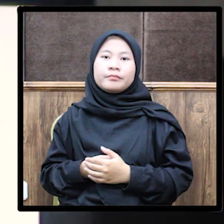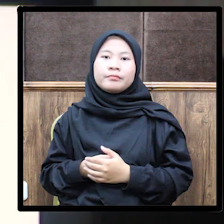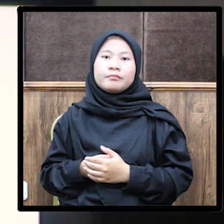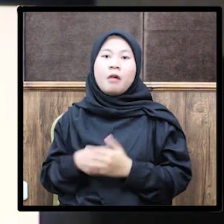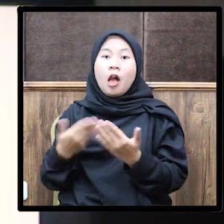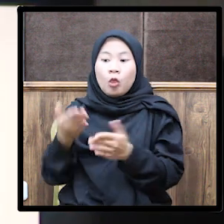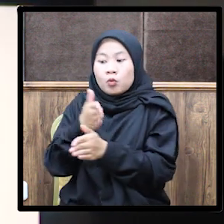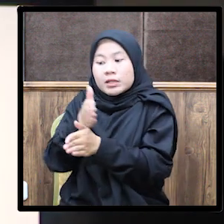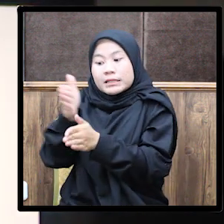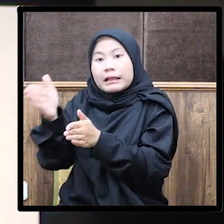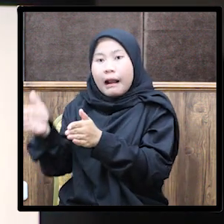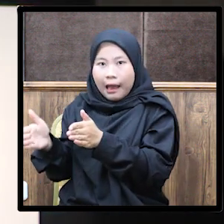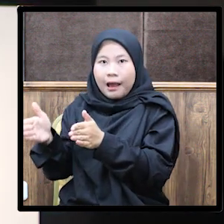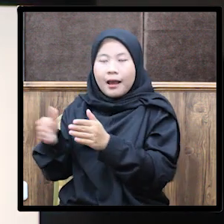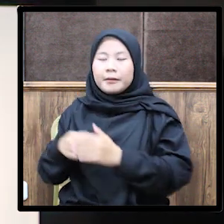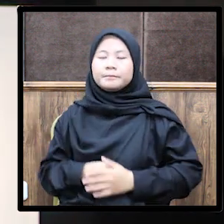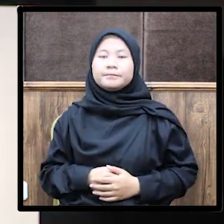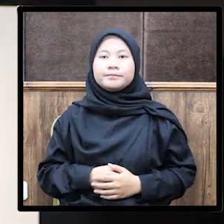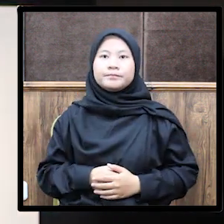pasca pemilu.